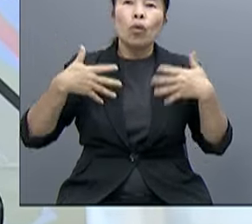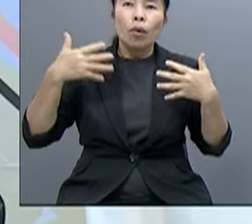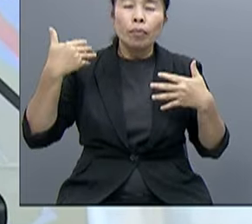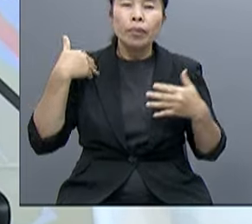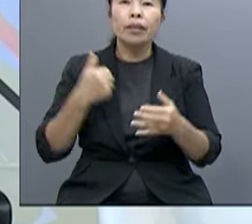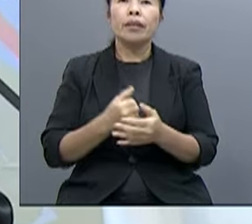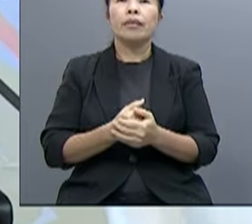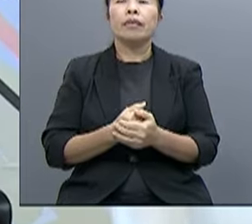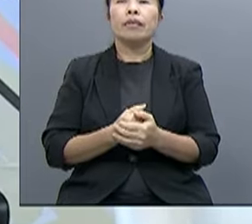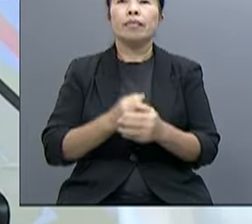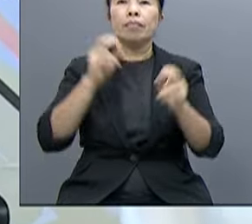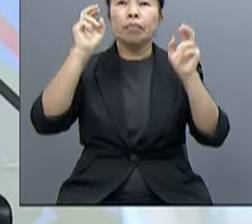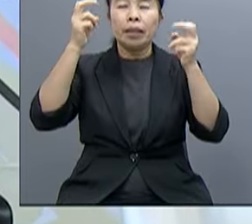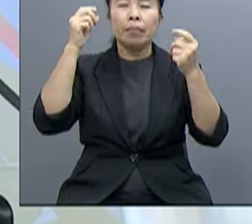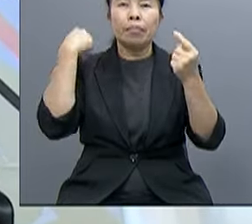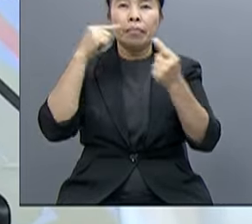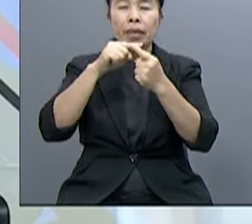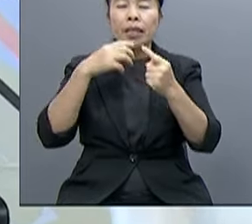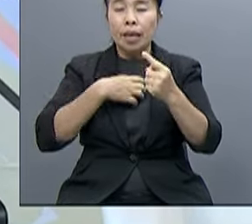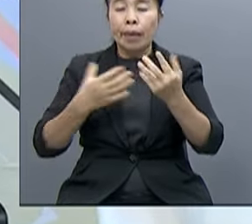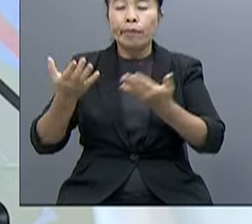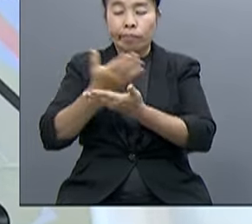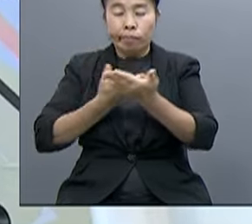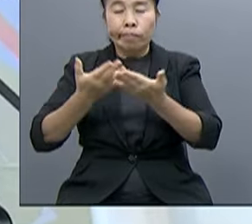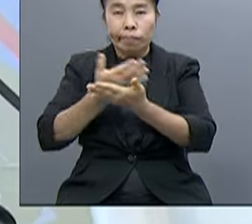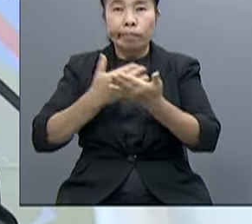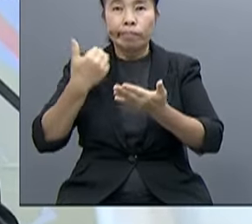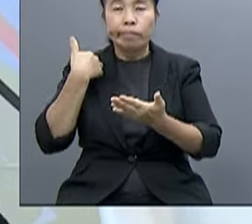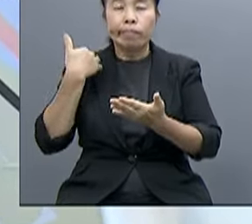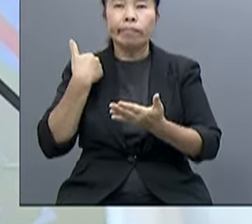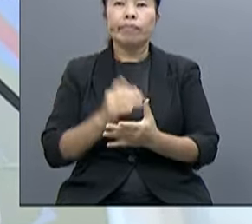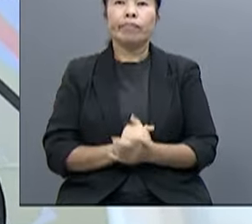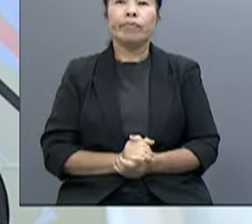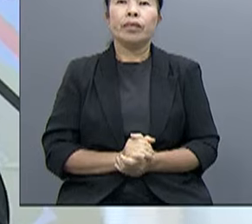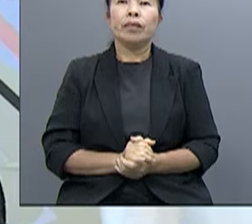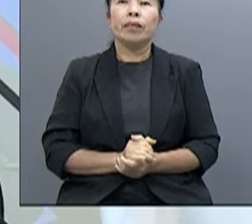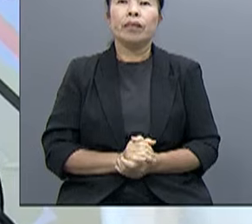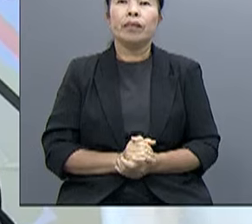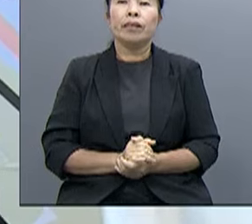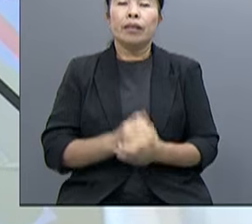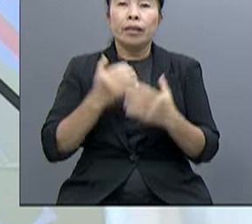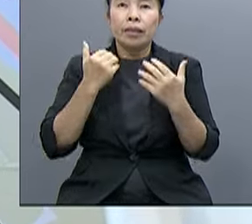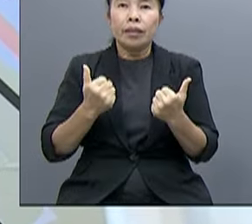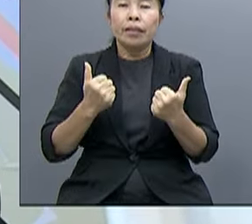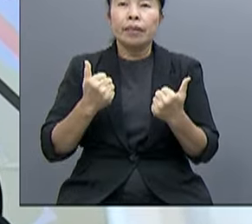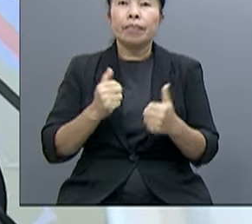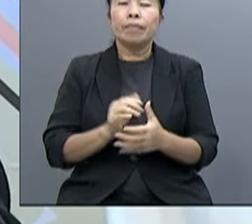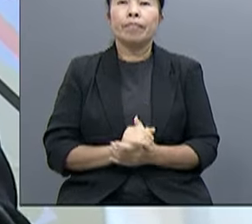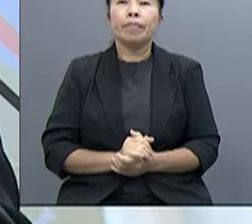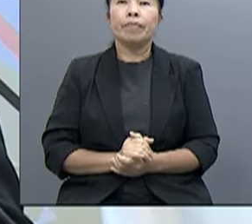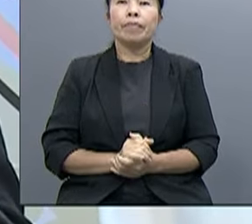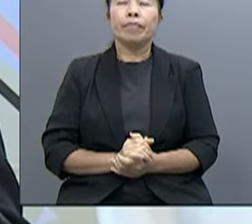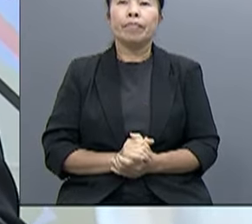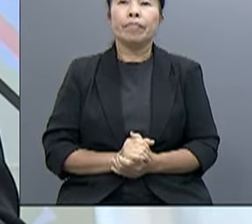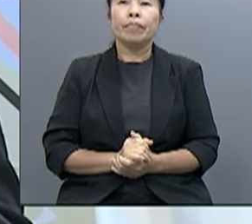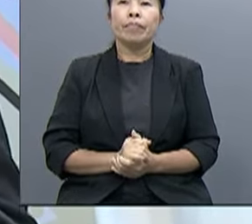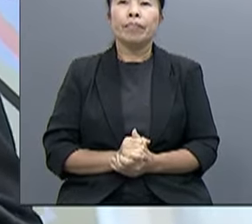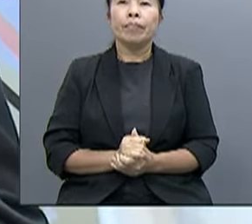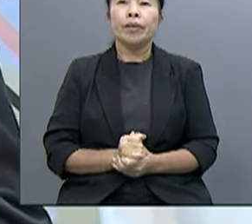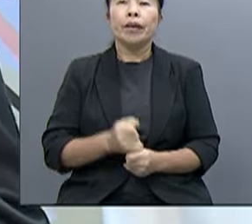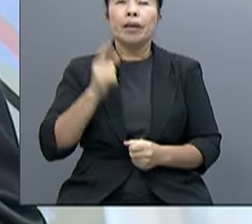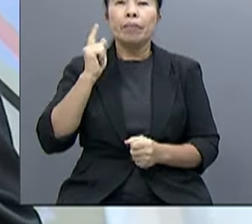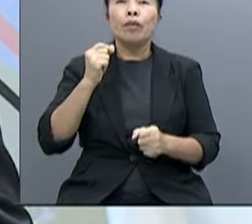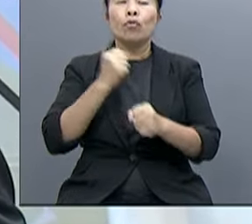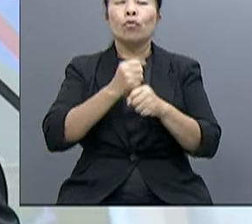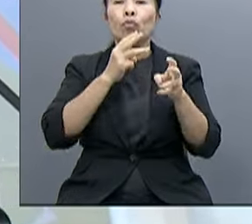ที่จะเรียนหารือกับพี่น้องข้าราชการวันนี้ด้วยนะครับในช่วงที่เป็นพีเรียดต่